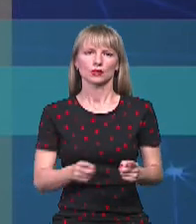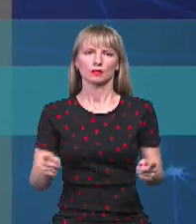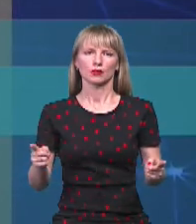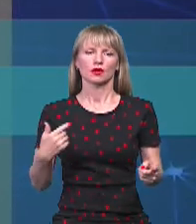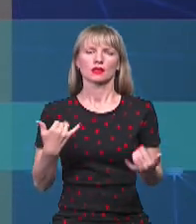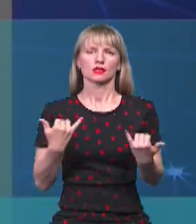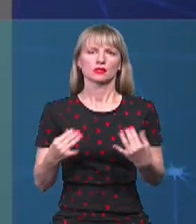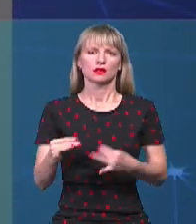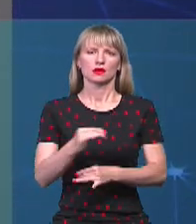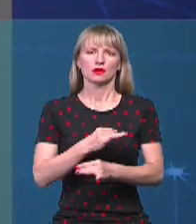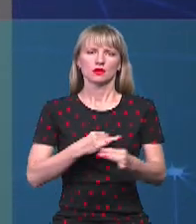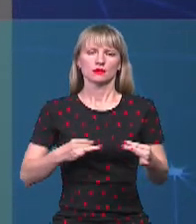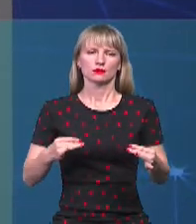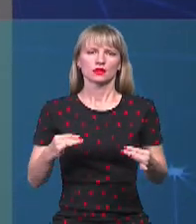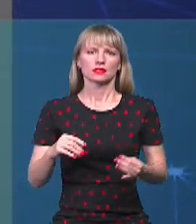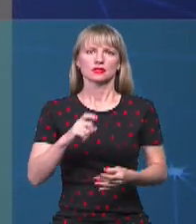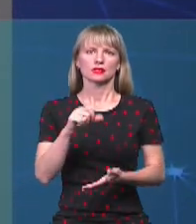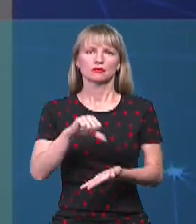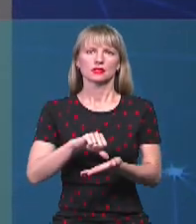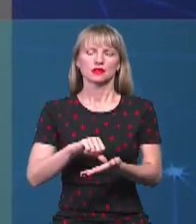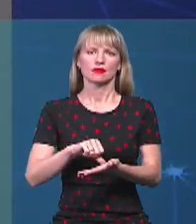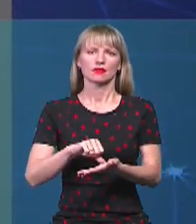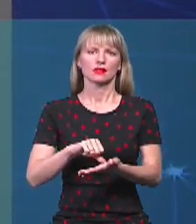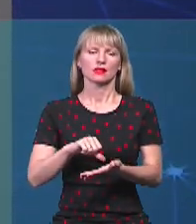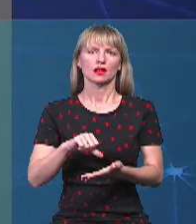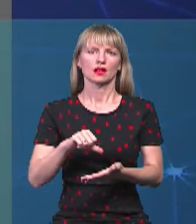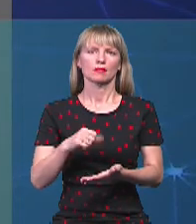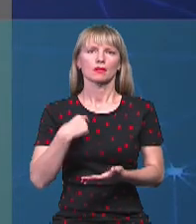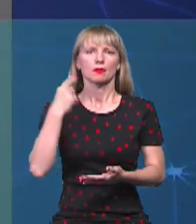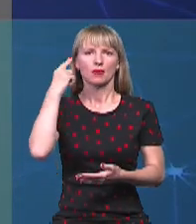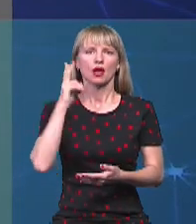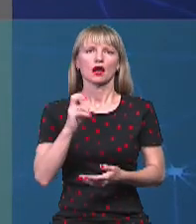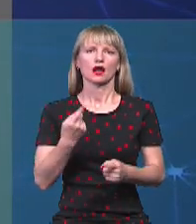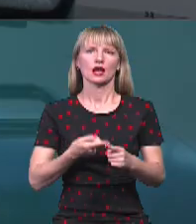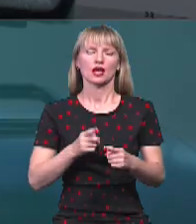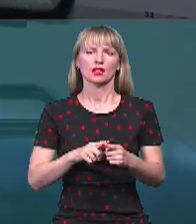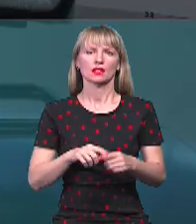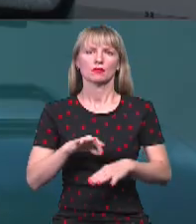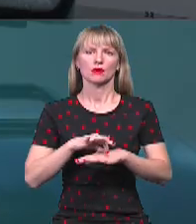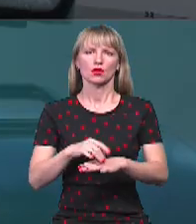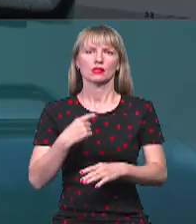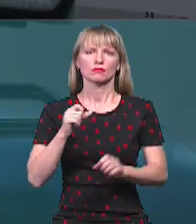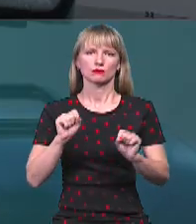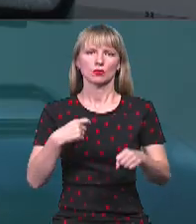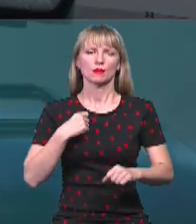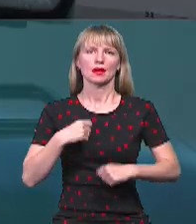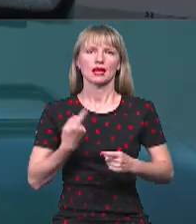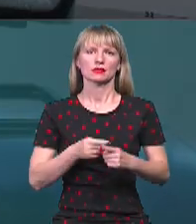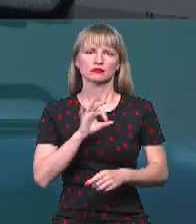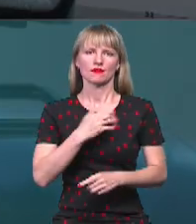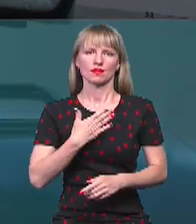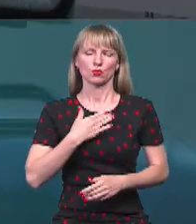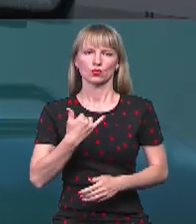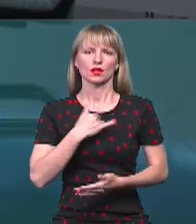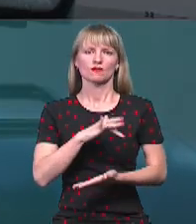Мы общаемся с представителями Евгения, понимаем, как это проходит, и, возможно, мы постараемся это реализовать здесь у нас в городе,